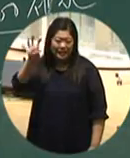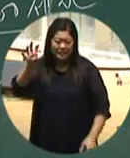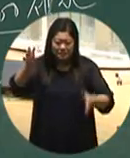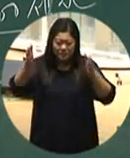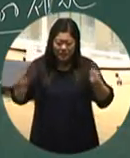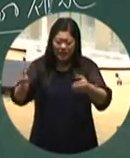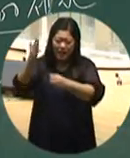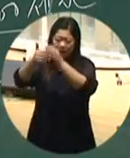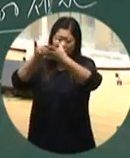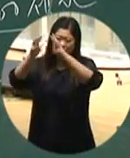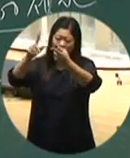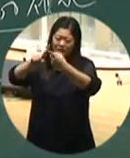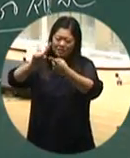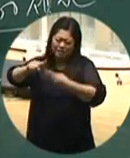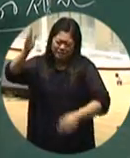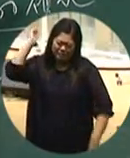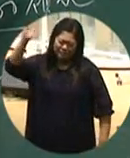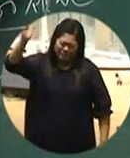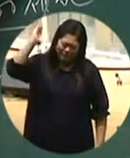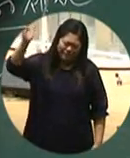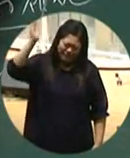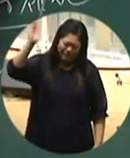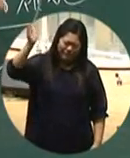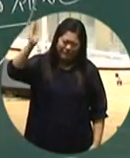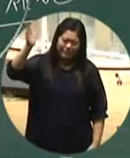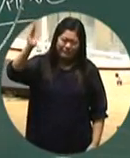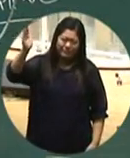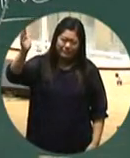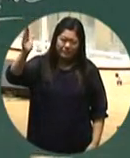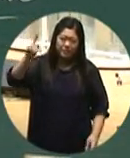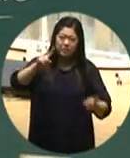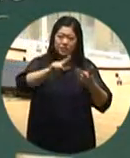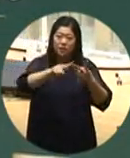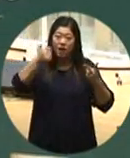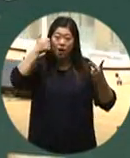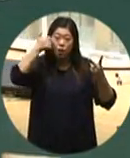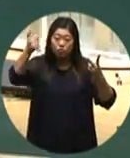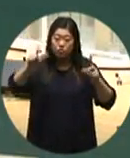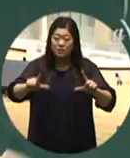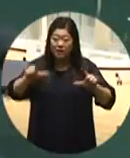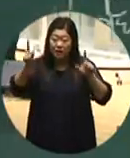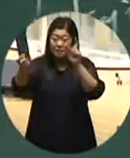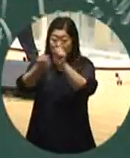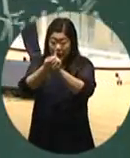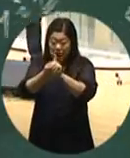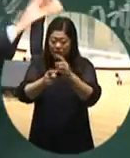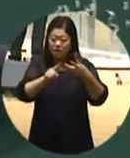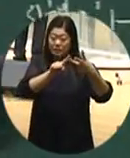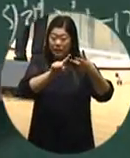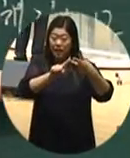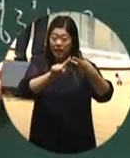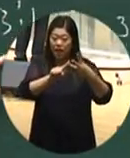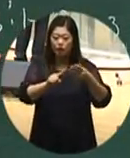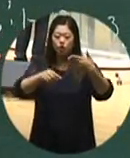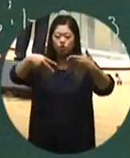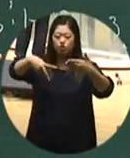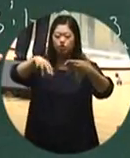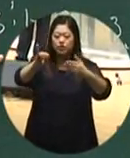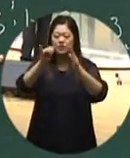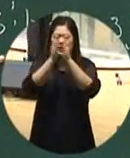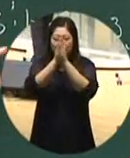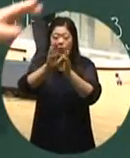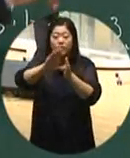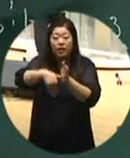spoke about the kingdom of God. 오순절 날이 이미 이르매. And but the day of Pentecost came. 제9시 기도 시간에. And then it says at